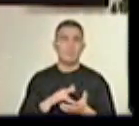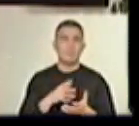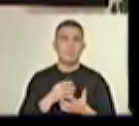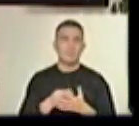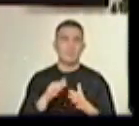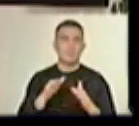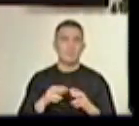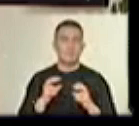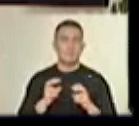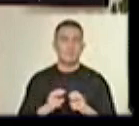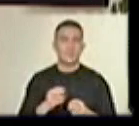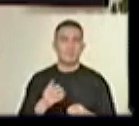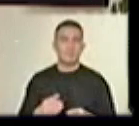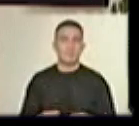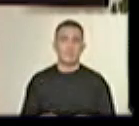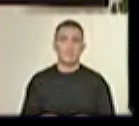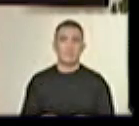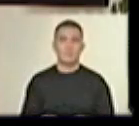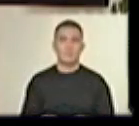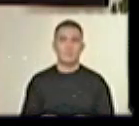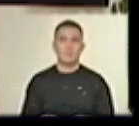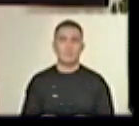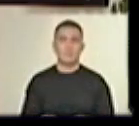болота сидит.